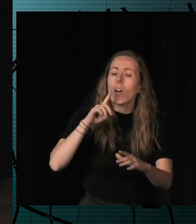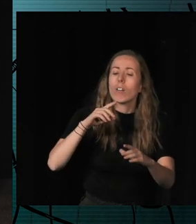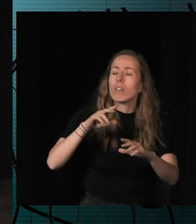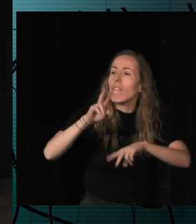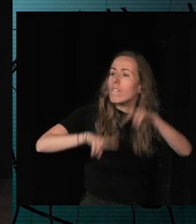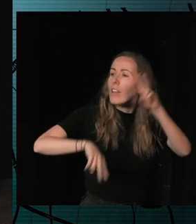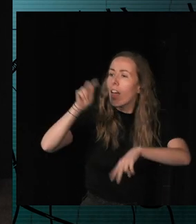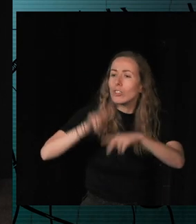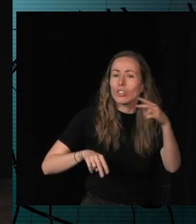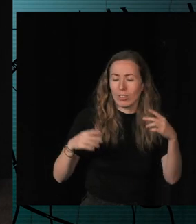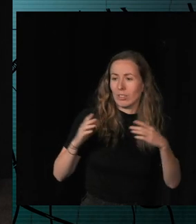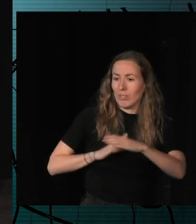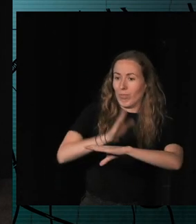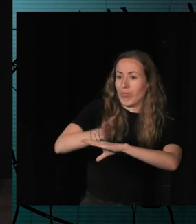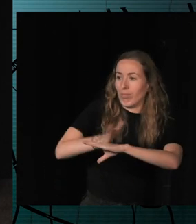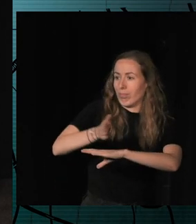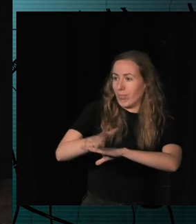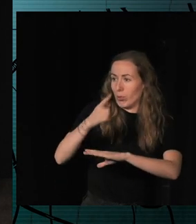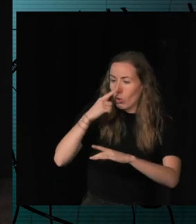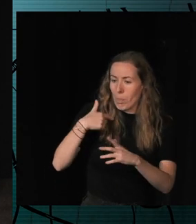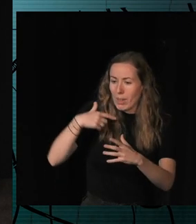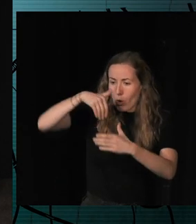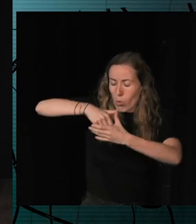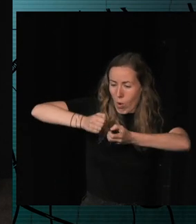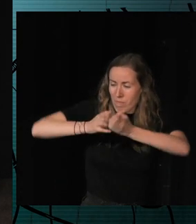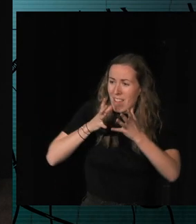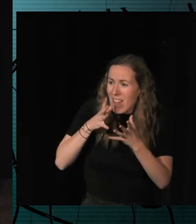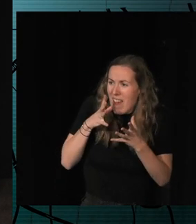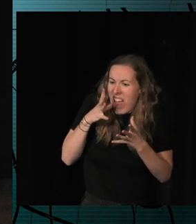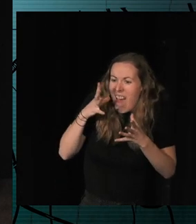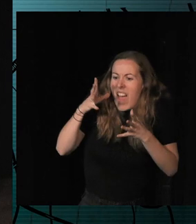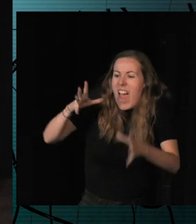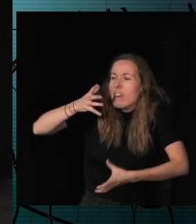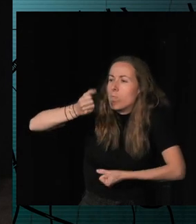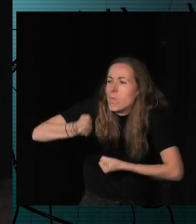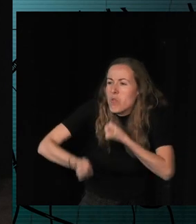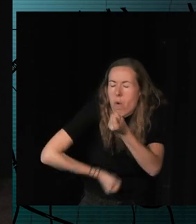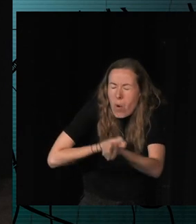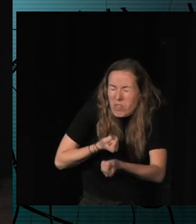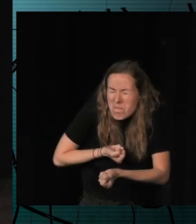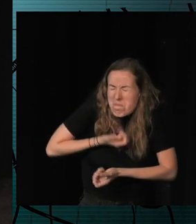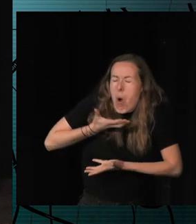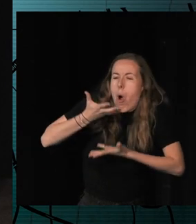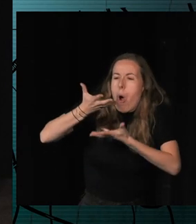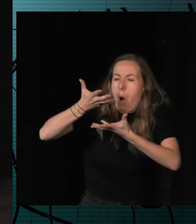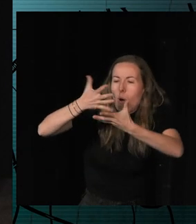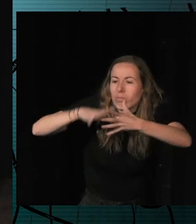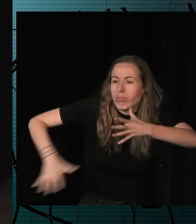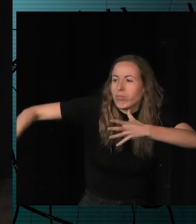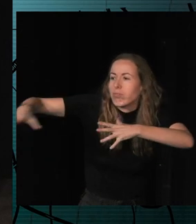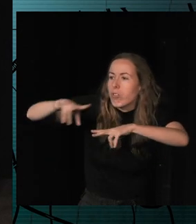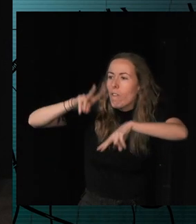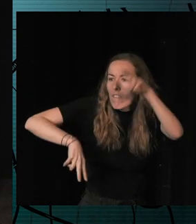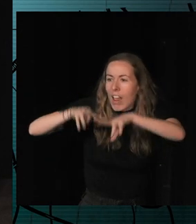une une excroissance de la haine absolue et de la souffrance d'Alessa euh qui est la punition qu'elle qu'elle qu'elle